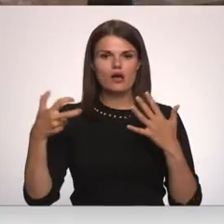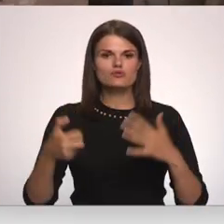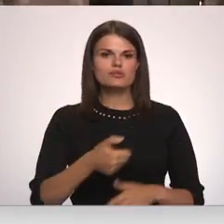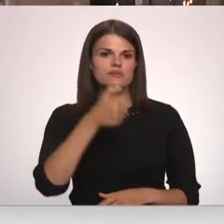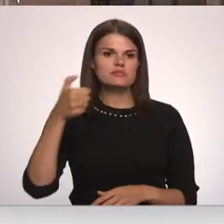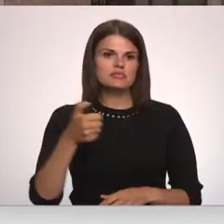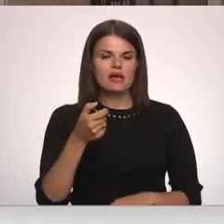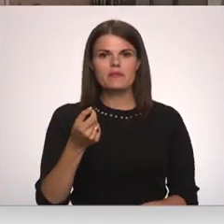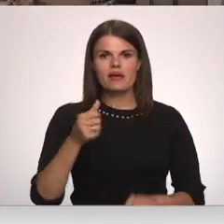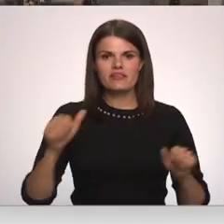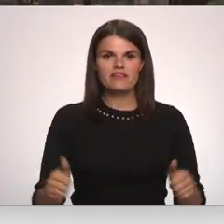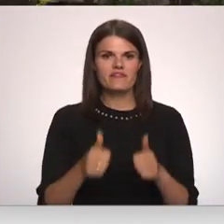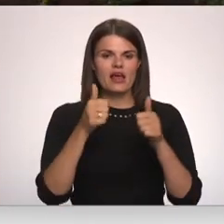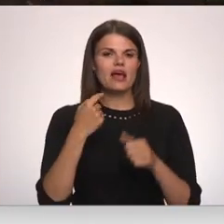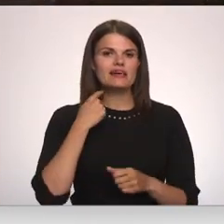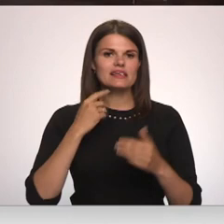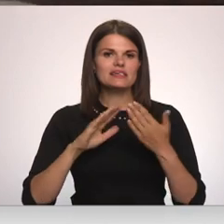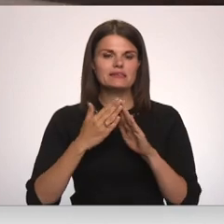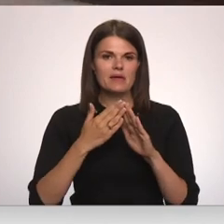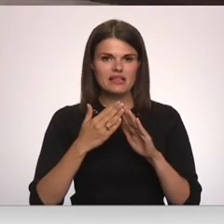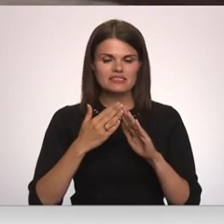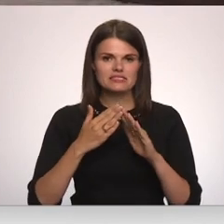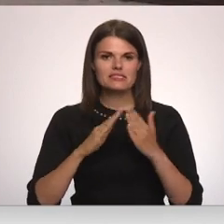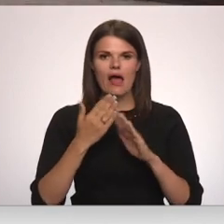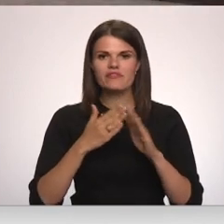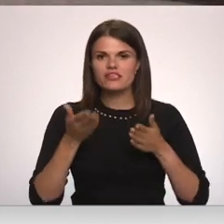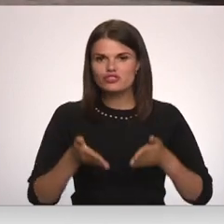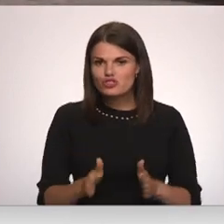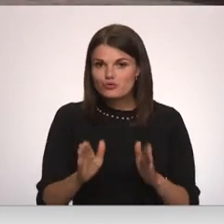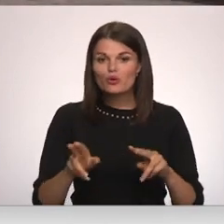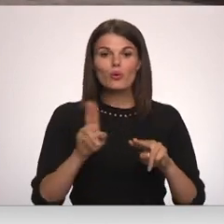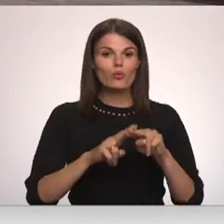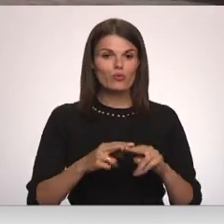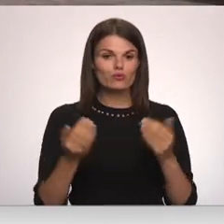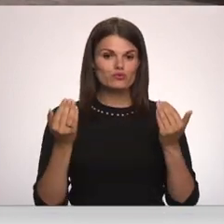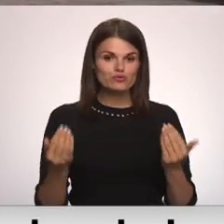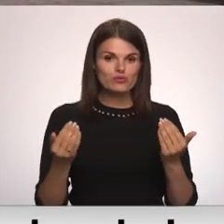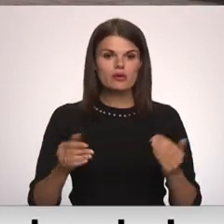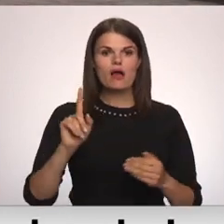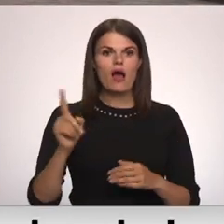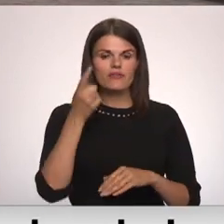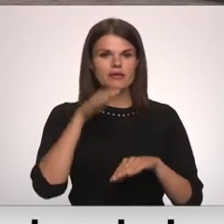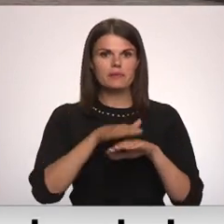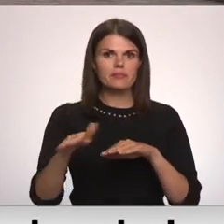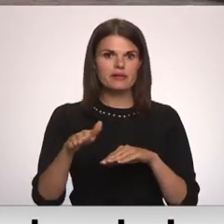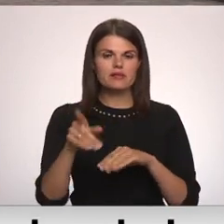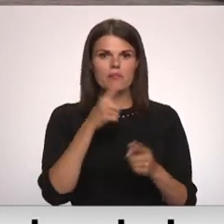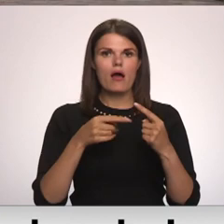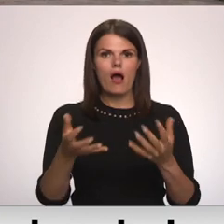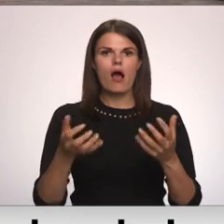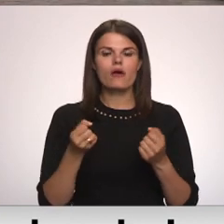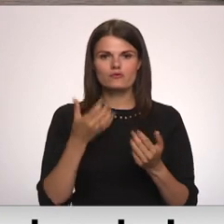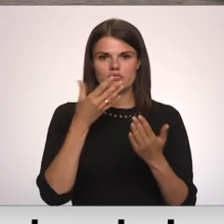gadiem, gandrīz vienlaikus ar Rīgas pilsētas dzimšanu. Un šodien tā atkal pilnībā atguva